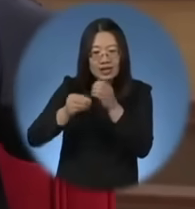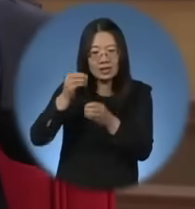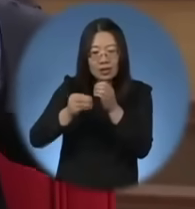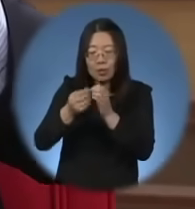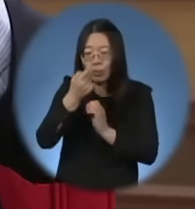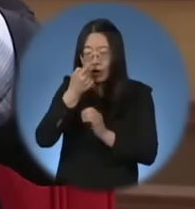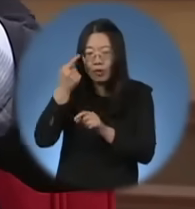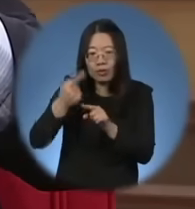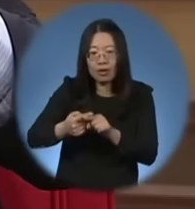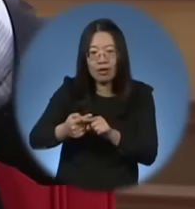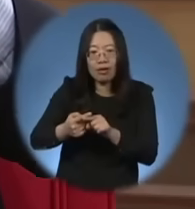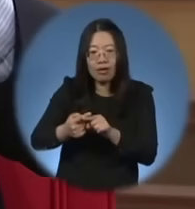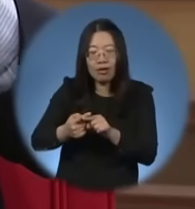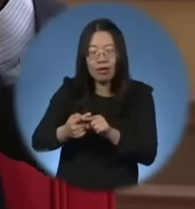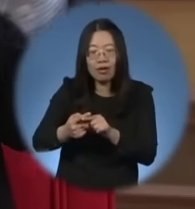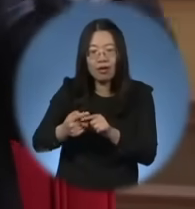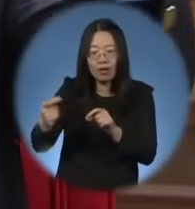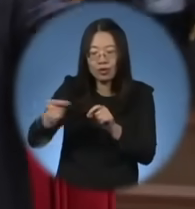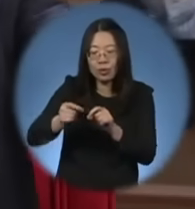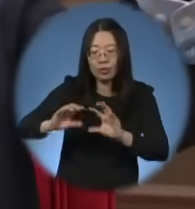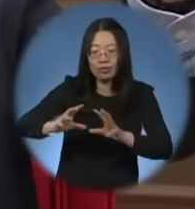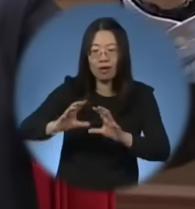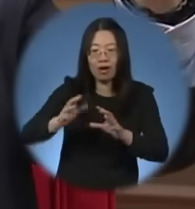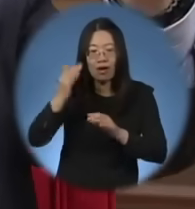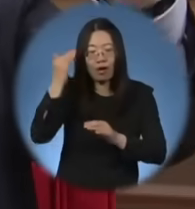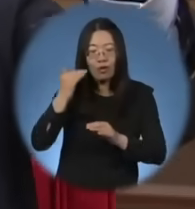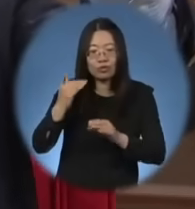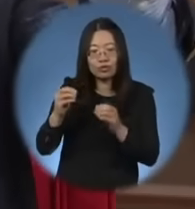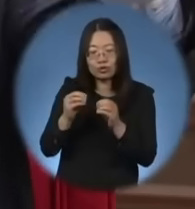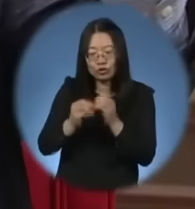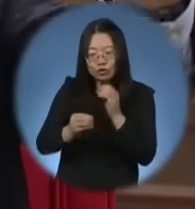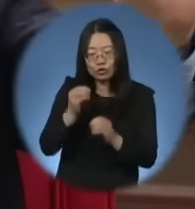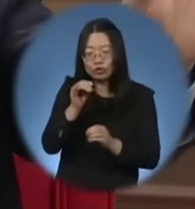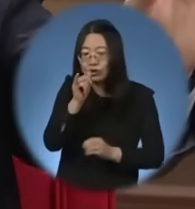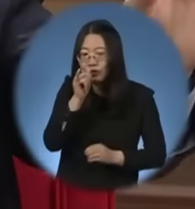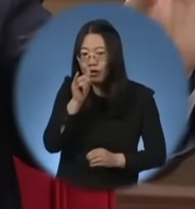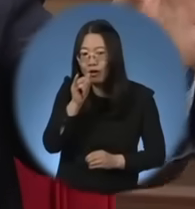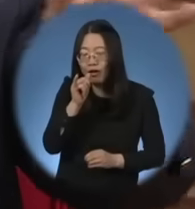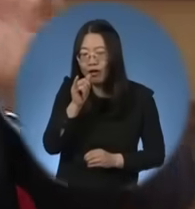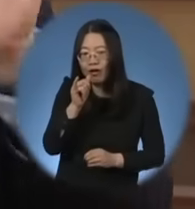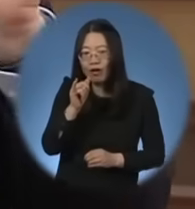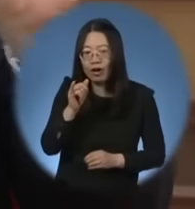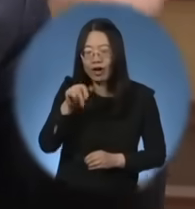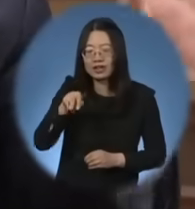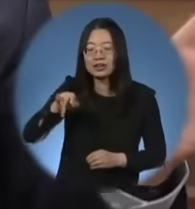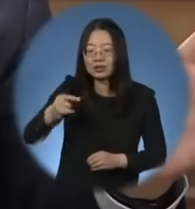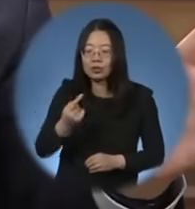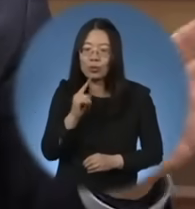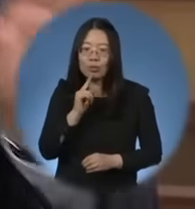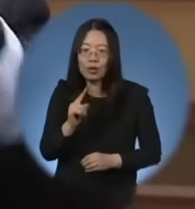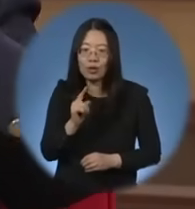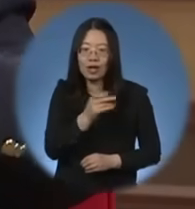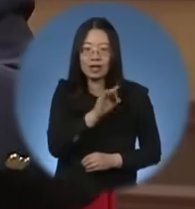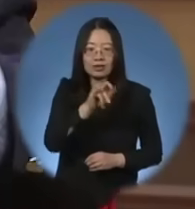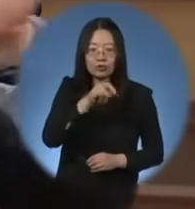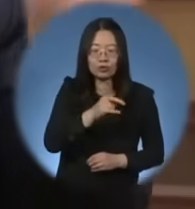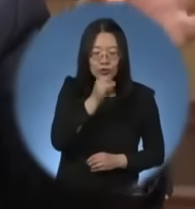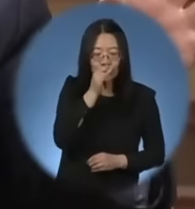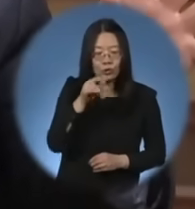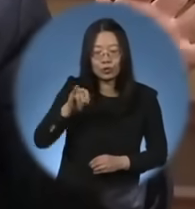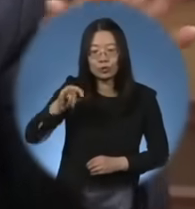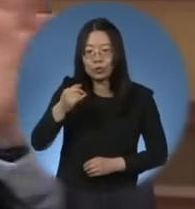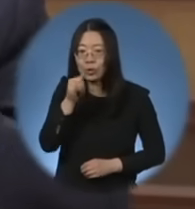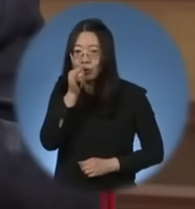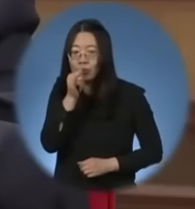시를 배웠다가 그 옆 나라 한국 시 있다 이곳은 시조다 국도 있고